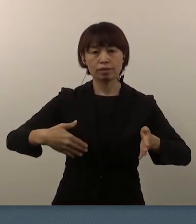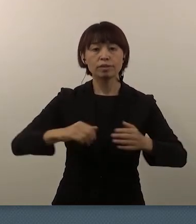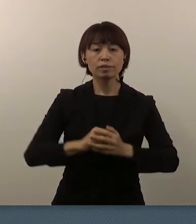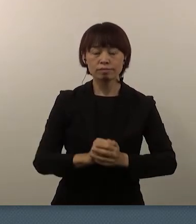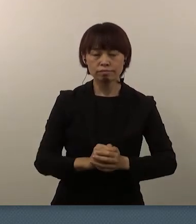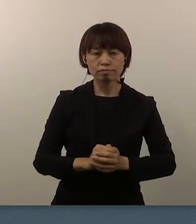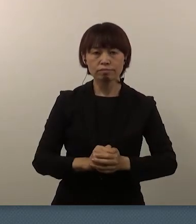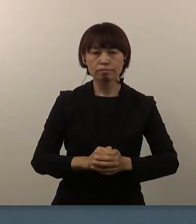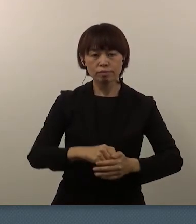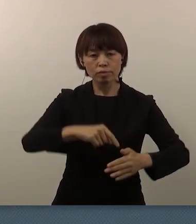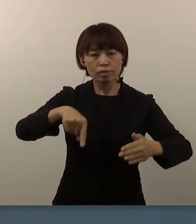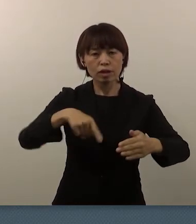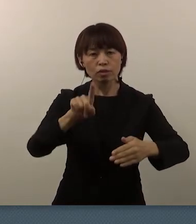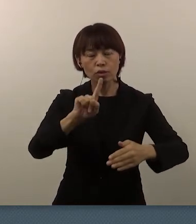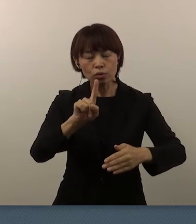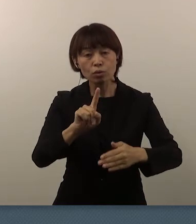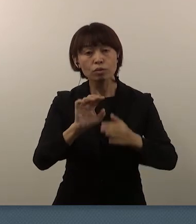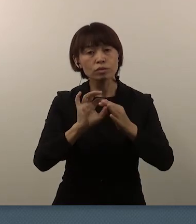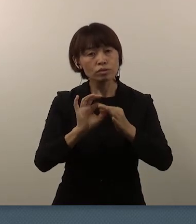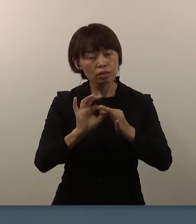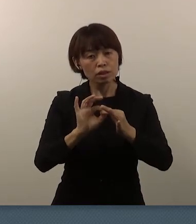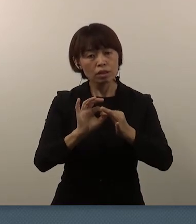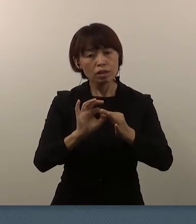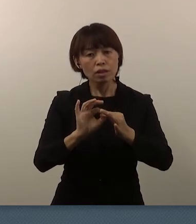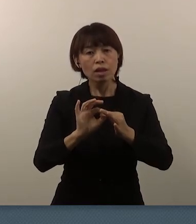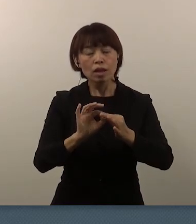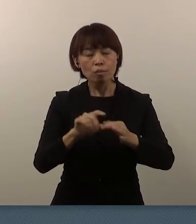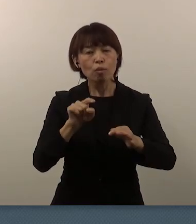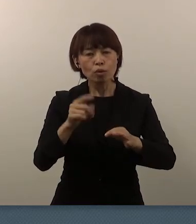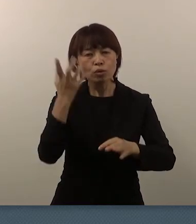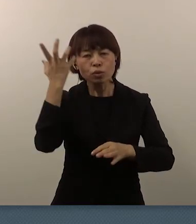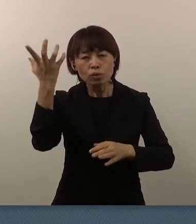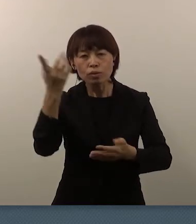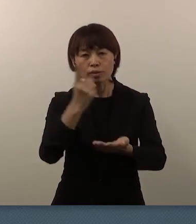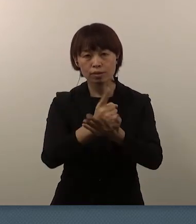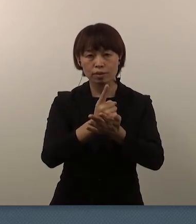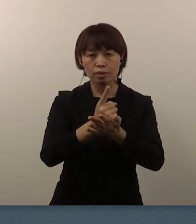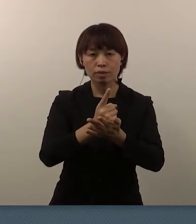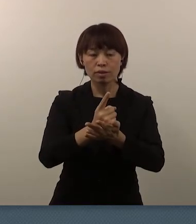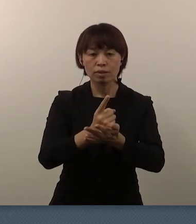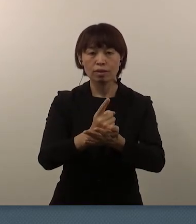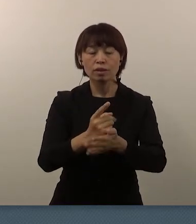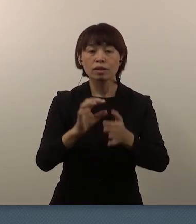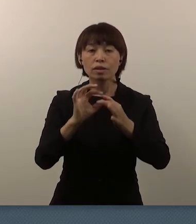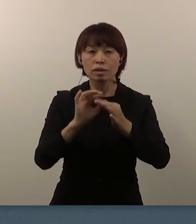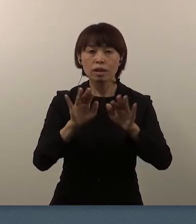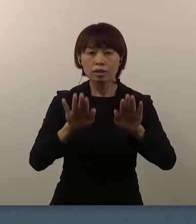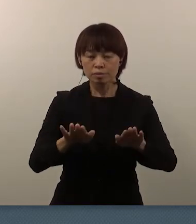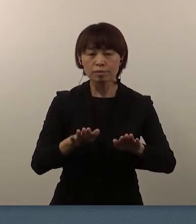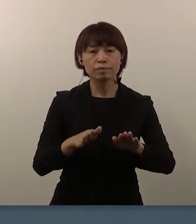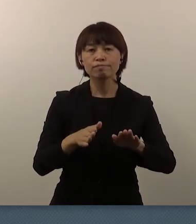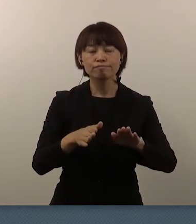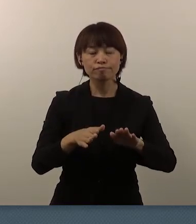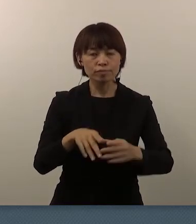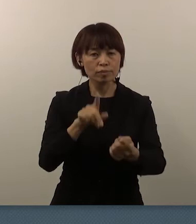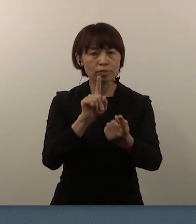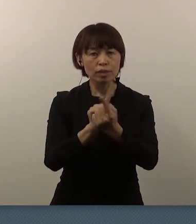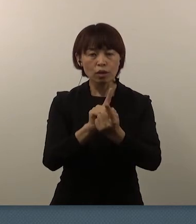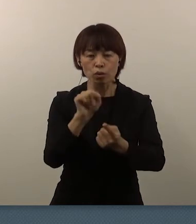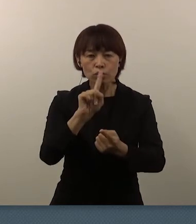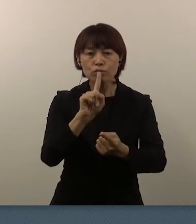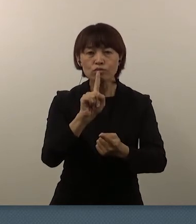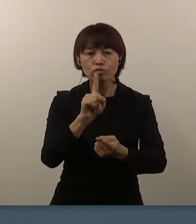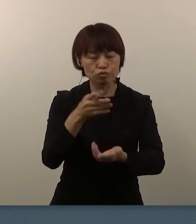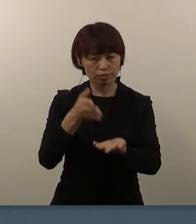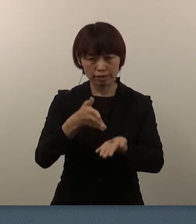であったかといったことについてもですね、今家庭の話しか過ぎませんから、今そこで、どう対応するかということはお